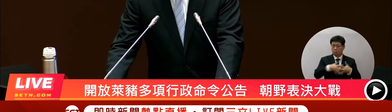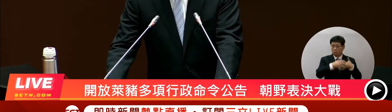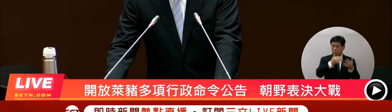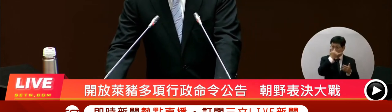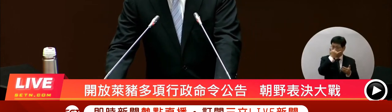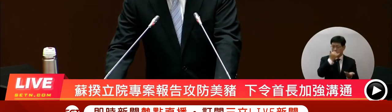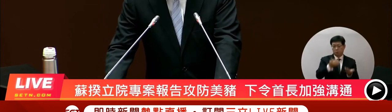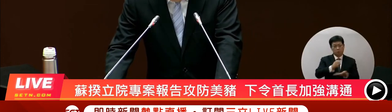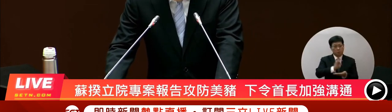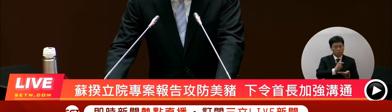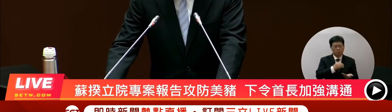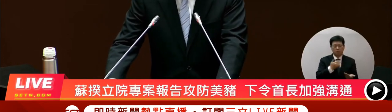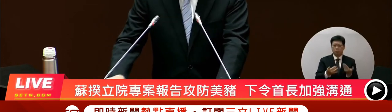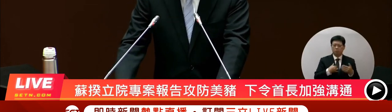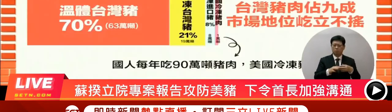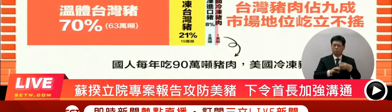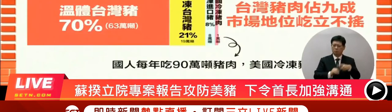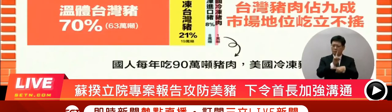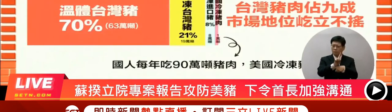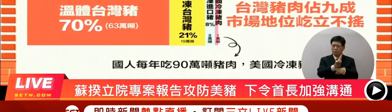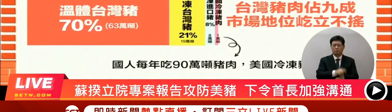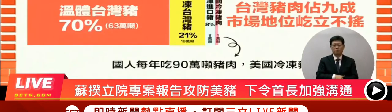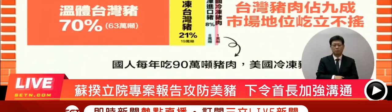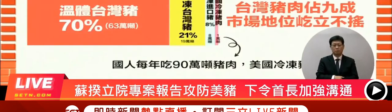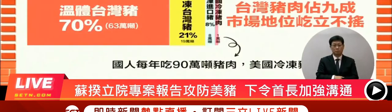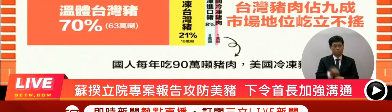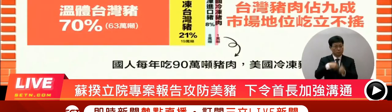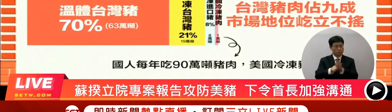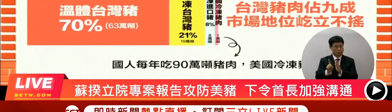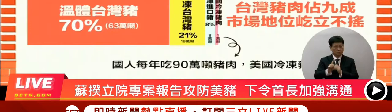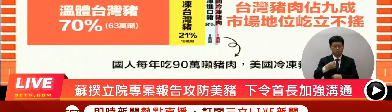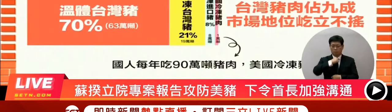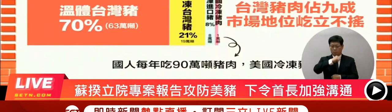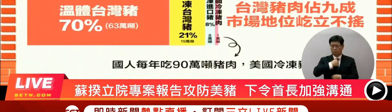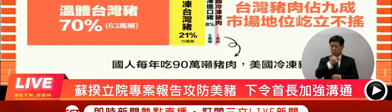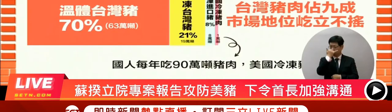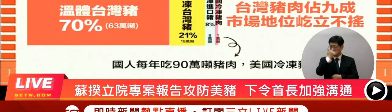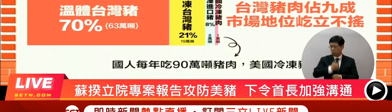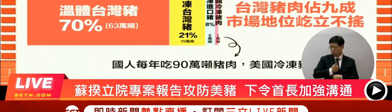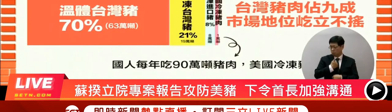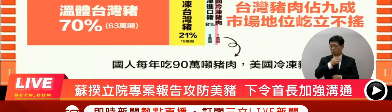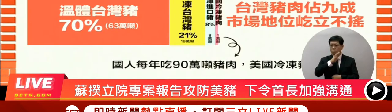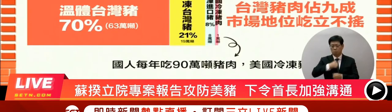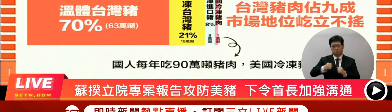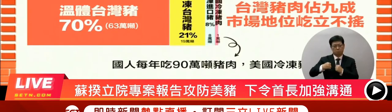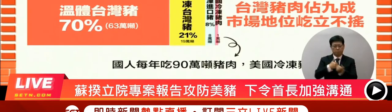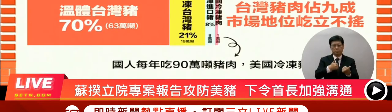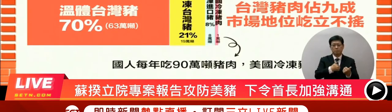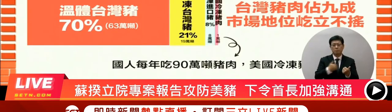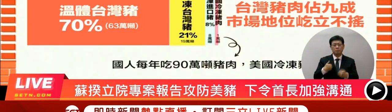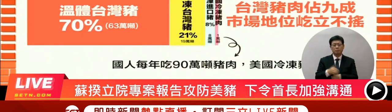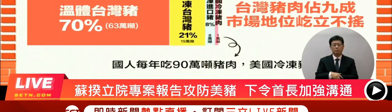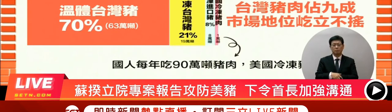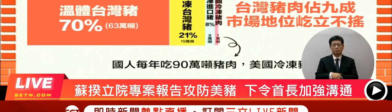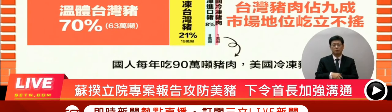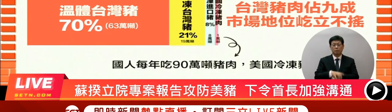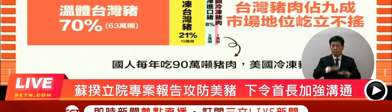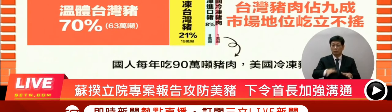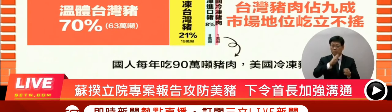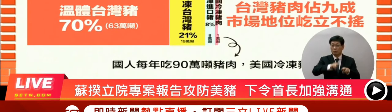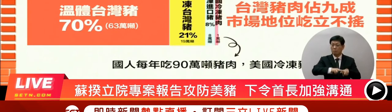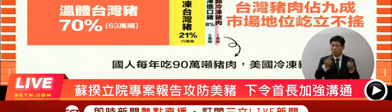占比只有1%，代表台湾猪肉很有竞争力，不会因为